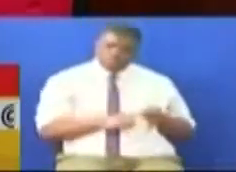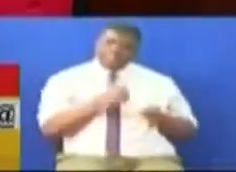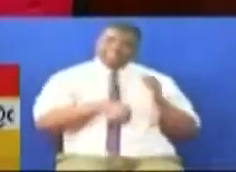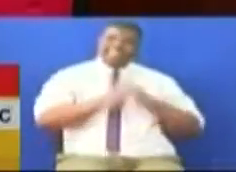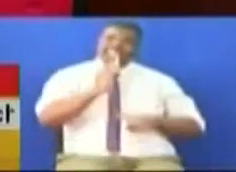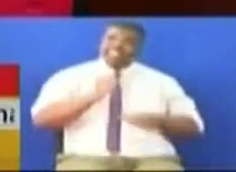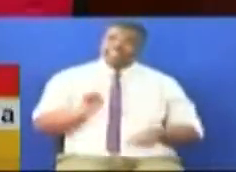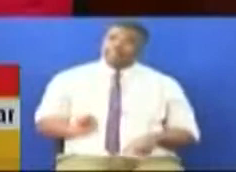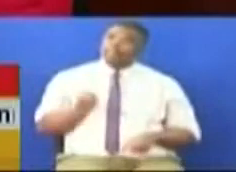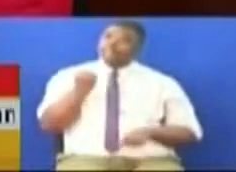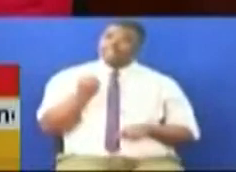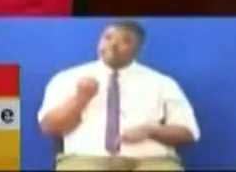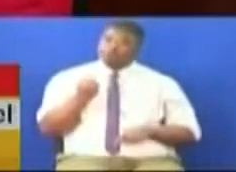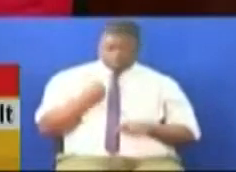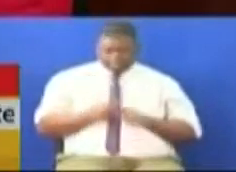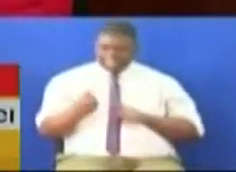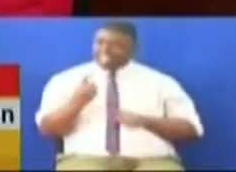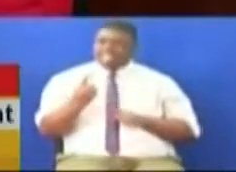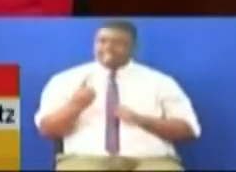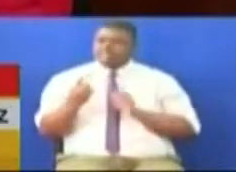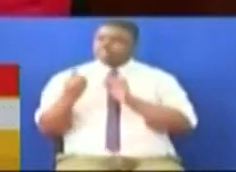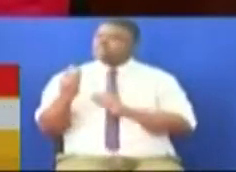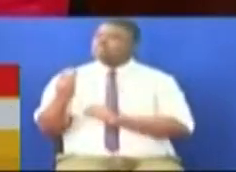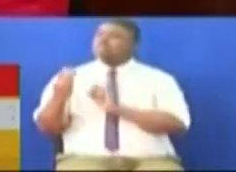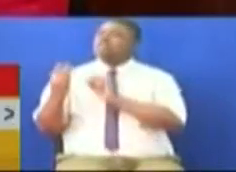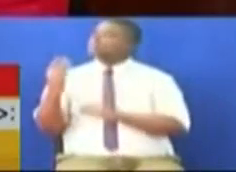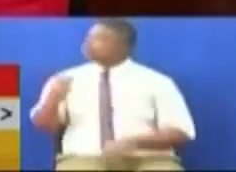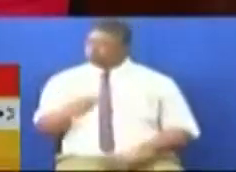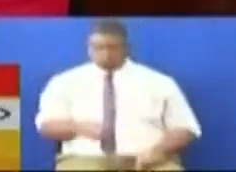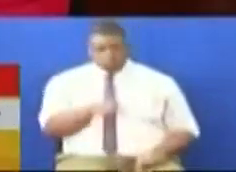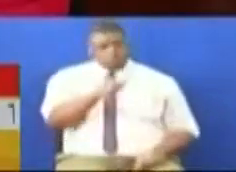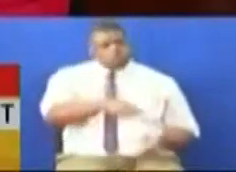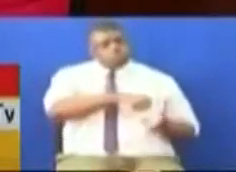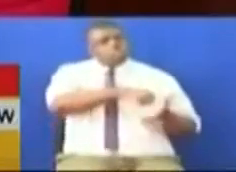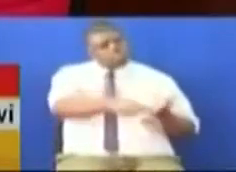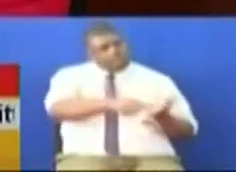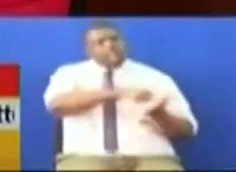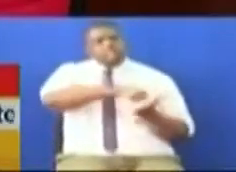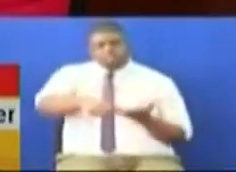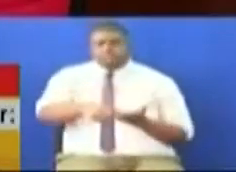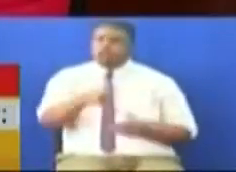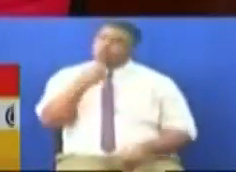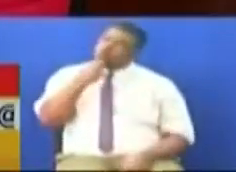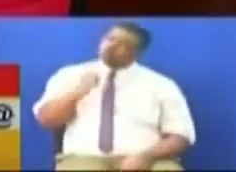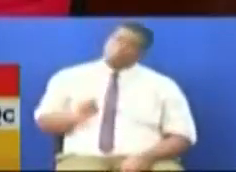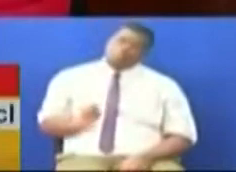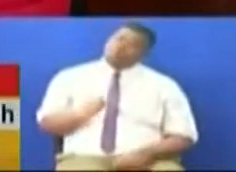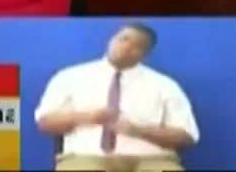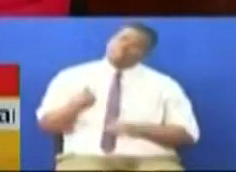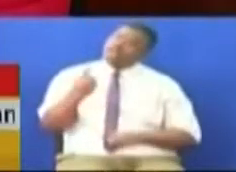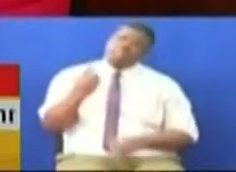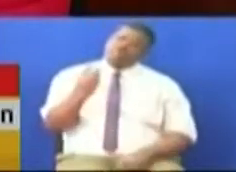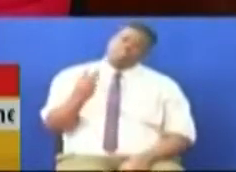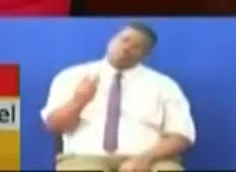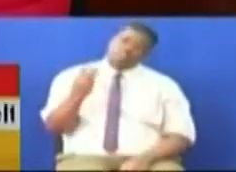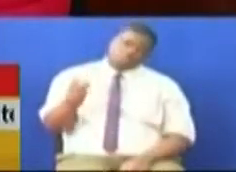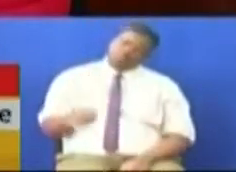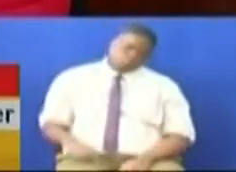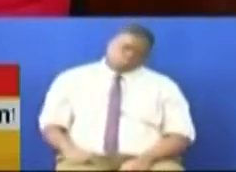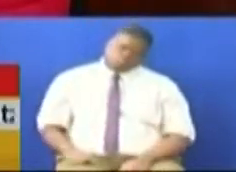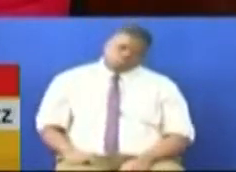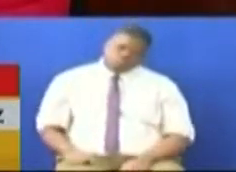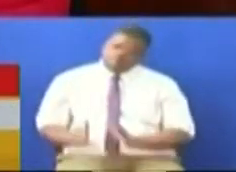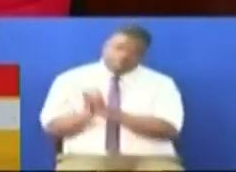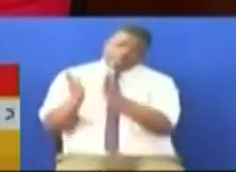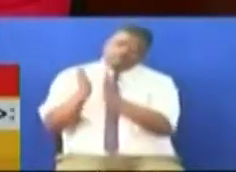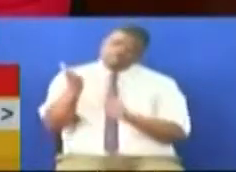zaidi ya milioni 133. Kwa hiyo watu wamelipana posho hizo 133 kwa kujikimu kwa ajili ya kukidhi ile